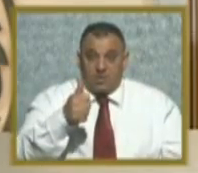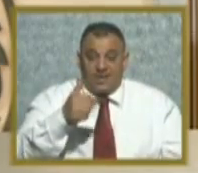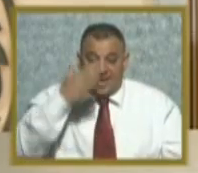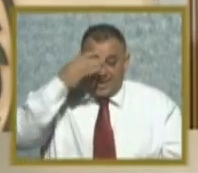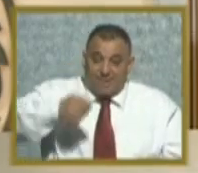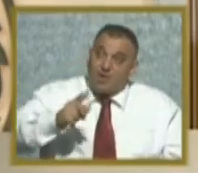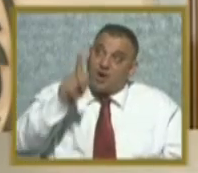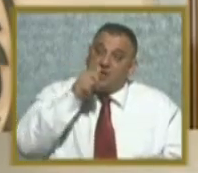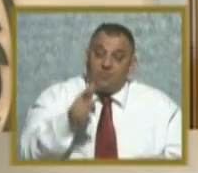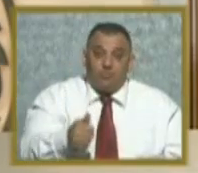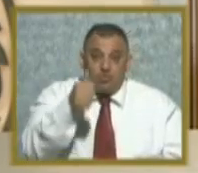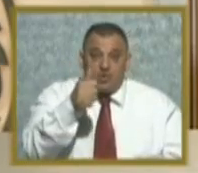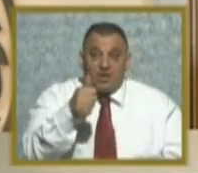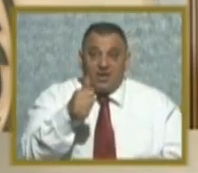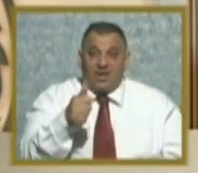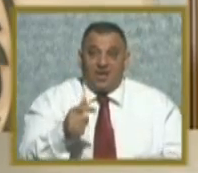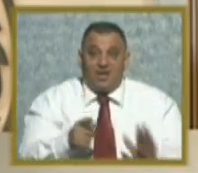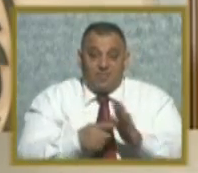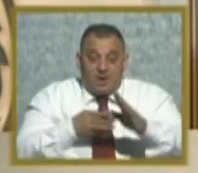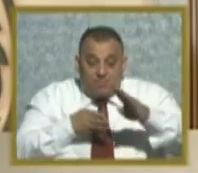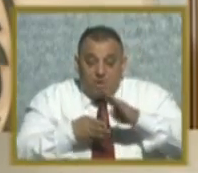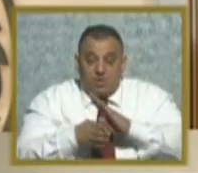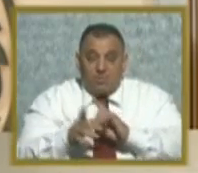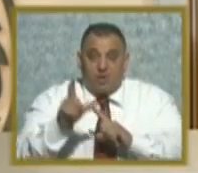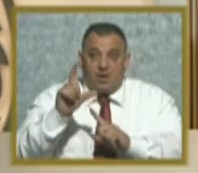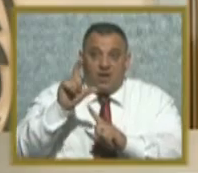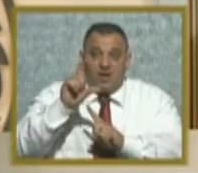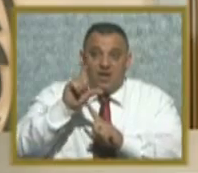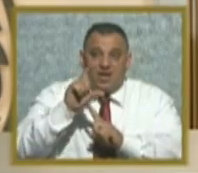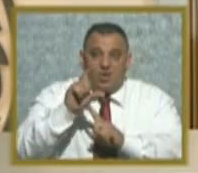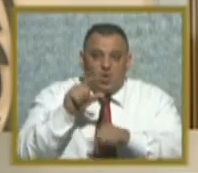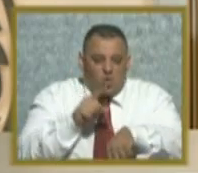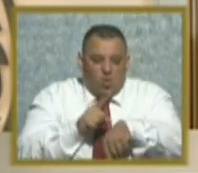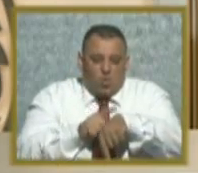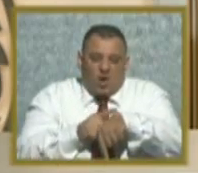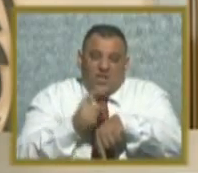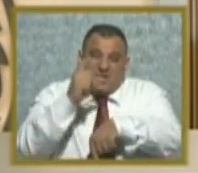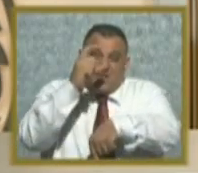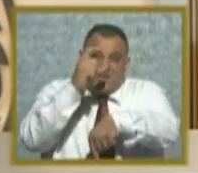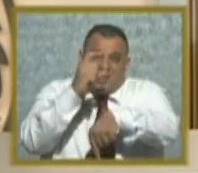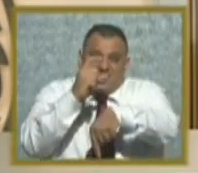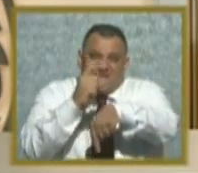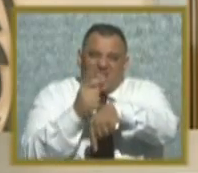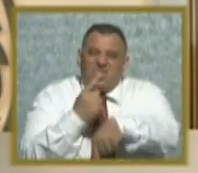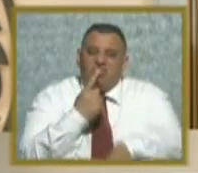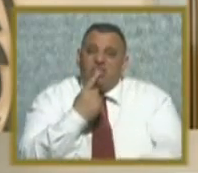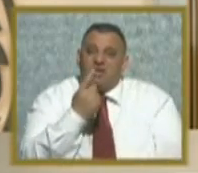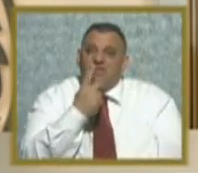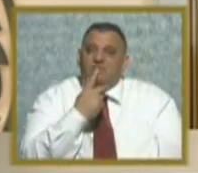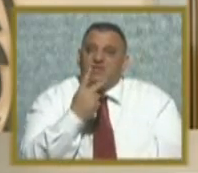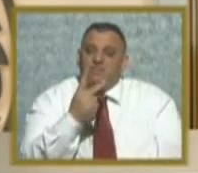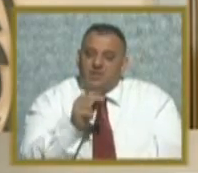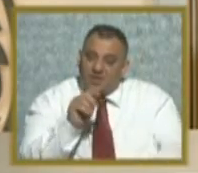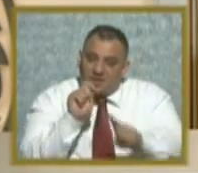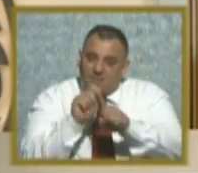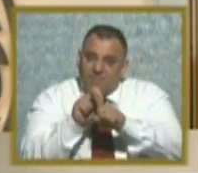يا أخ أبو علي بارك الله فيك، بالنسبة للإنسان إذا دخل المسجد وكان وقت الغروب يعني باقي عليه دقيقة دقيقتين أنا